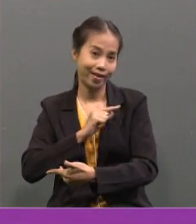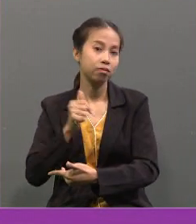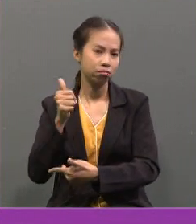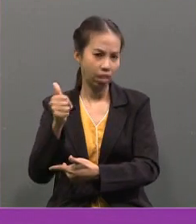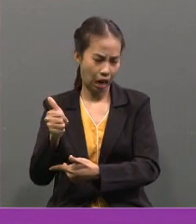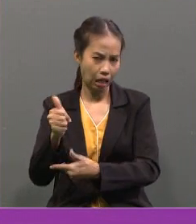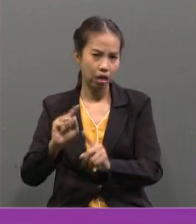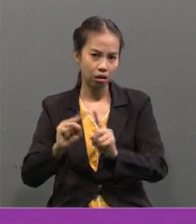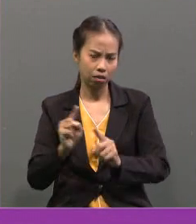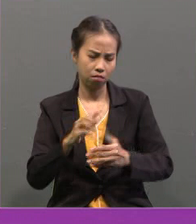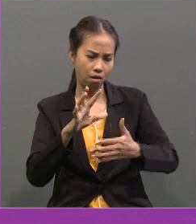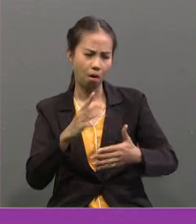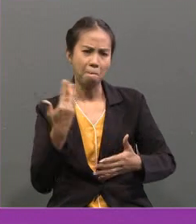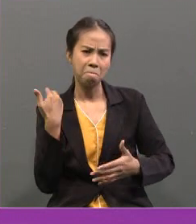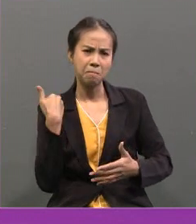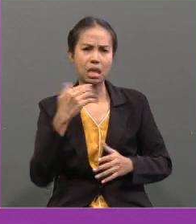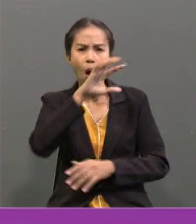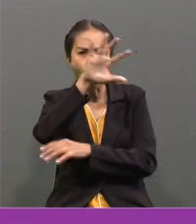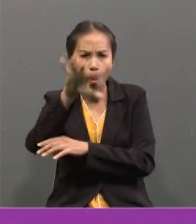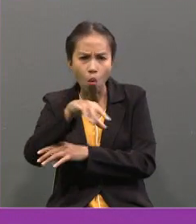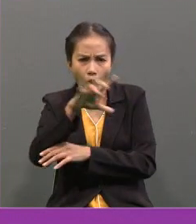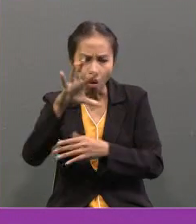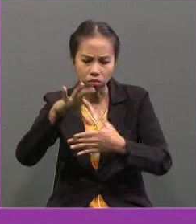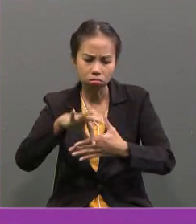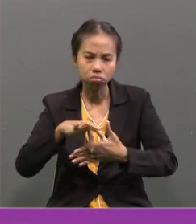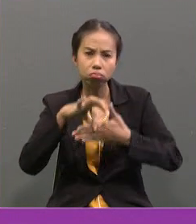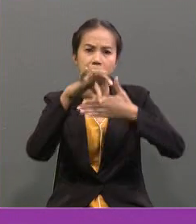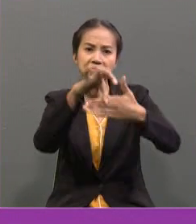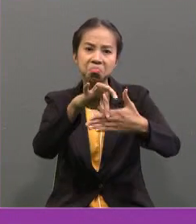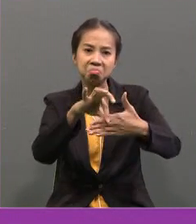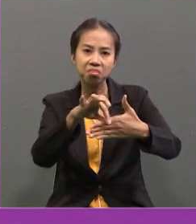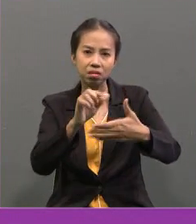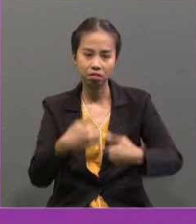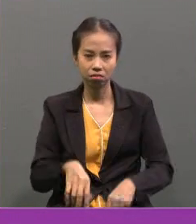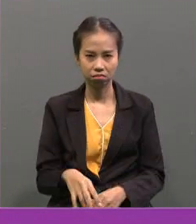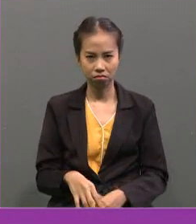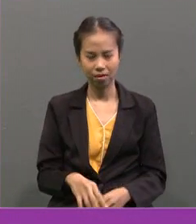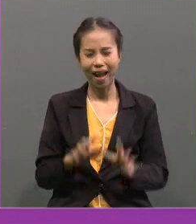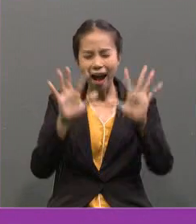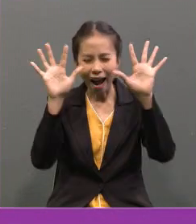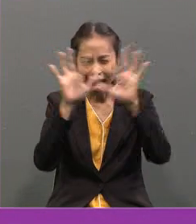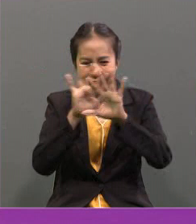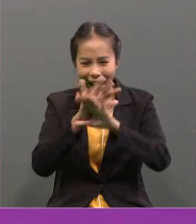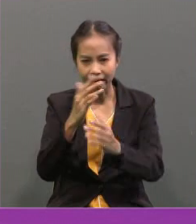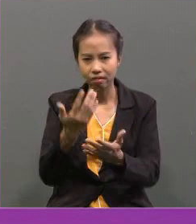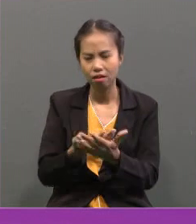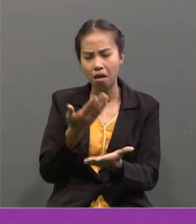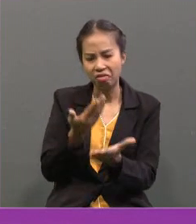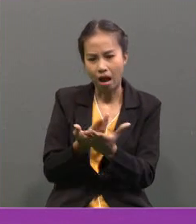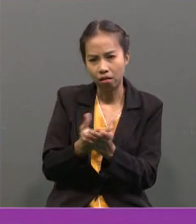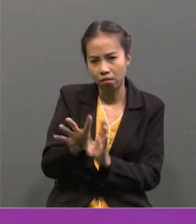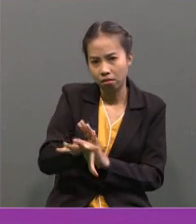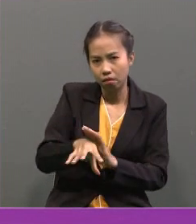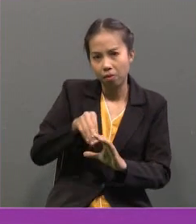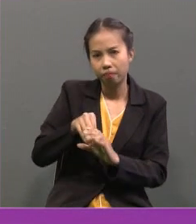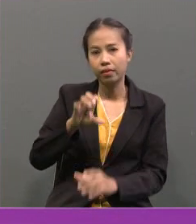วัฒนธรรมหรือว่าจะเป็นของกรุงเทพมหานครแต่ว่ามันจะมีลิงก์อ่ะค่ะที่เหมือนลิงก์ดูดเงินน่ะส่งมาทาง SMSหรือ